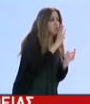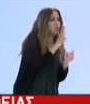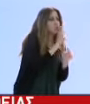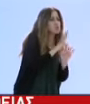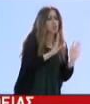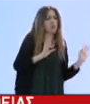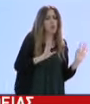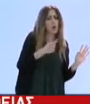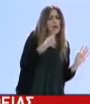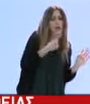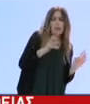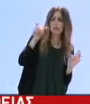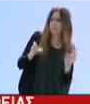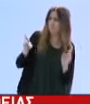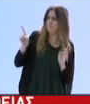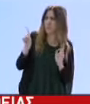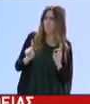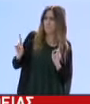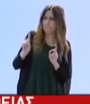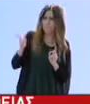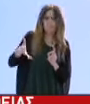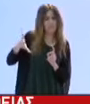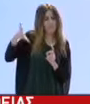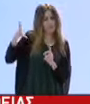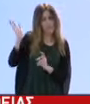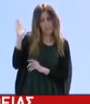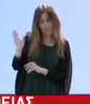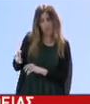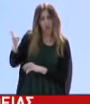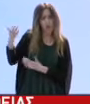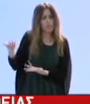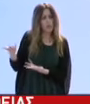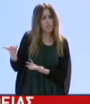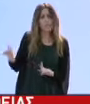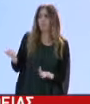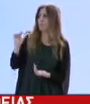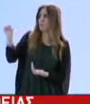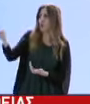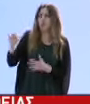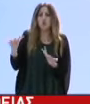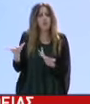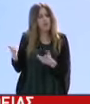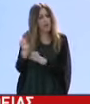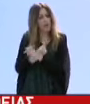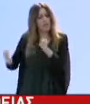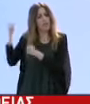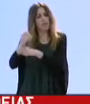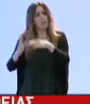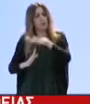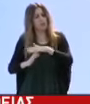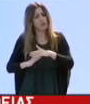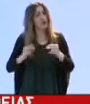πρόεδρος χωρίς έναν ισχυρό μηχανισμό πίσω μου. Η ιστορία απέδειξε ότι γι' αυτόν ακριβώς το λόγο εξελέγει.